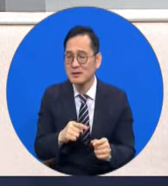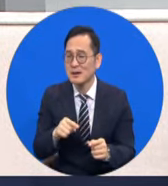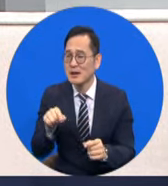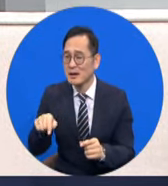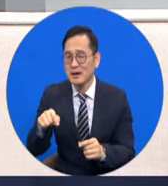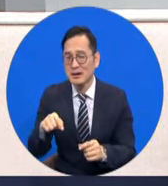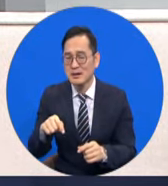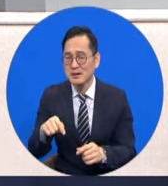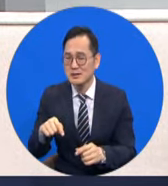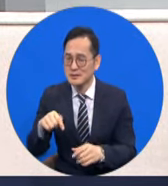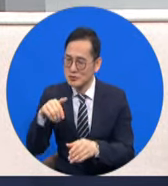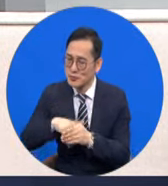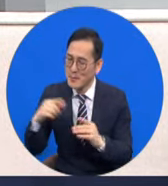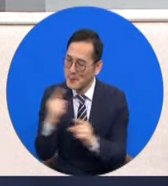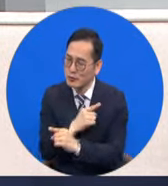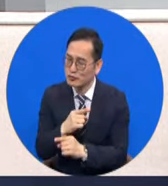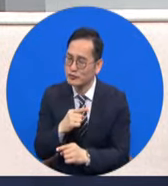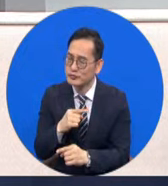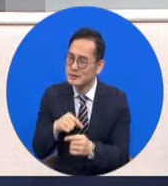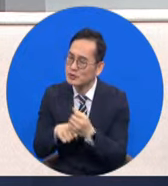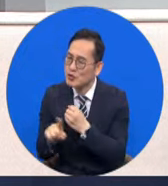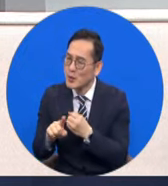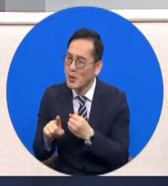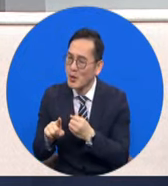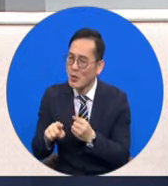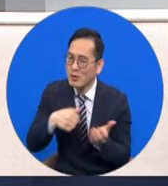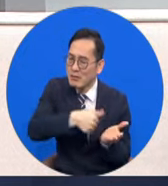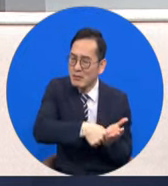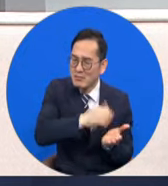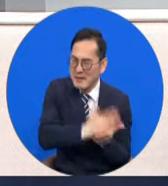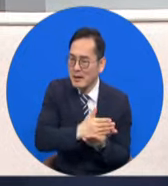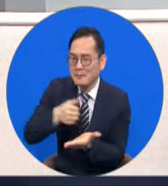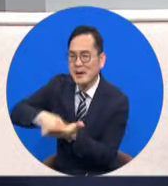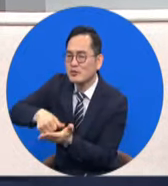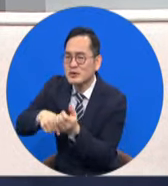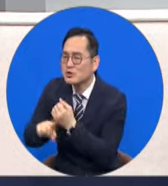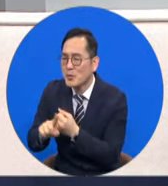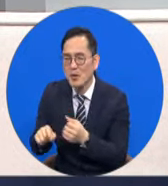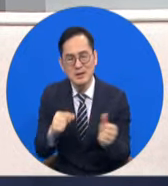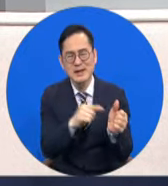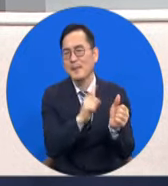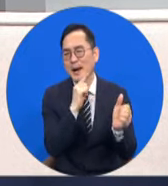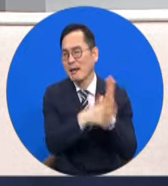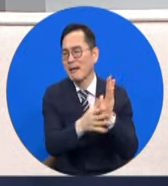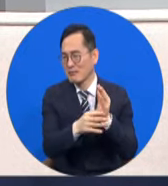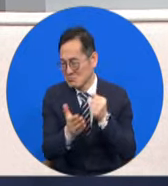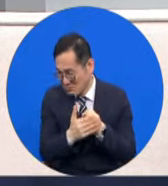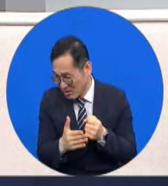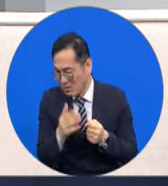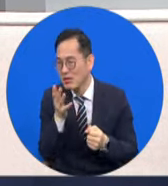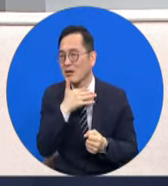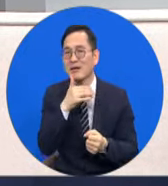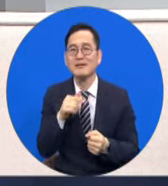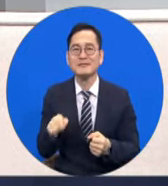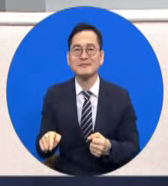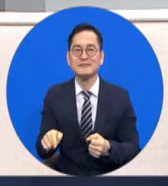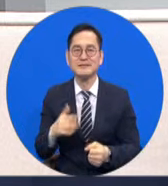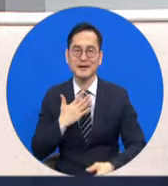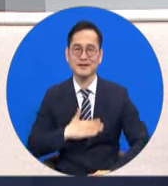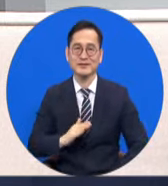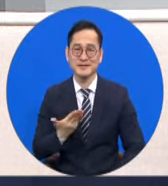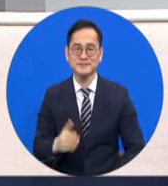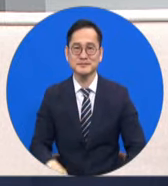김용민 막말 파문을 꼽은 응답자가 22.3%로 1위였거든요. 그만큼 이게 민감한 그 문제이기 때문에